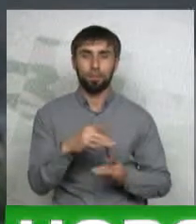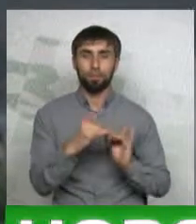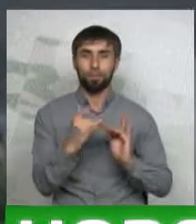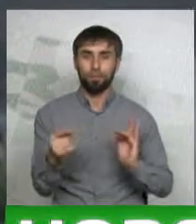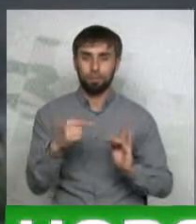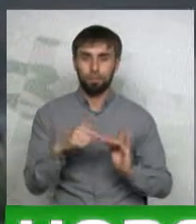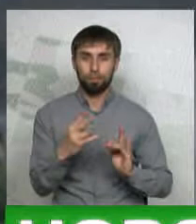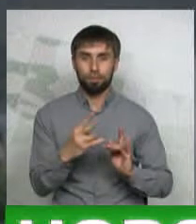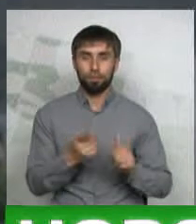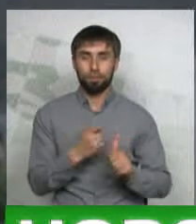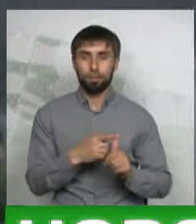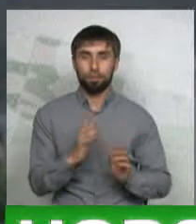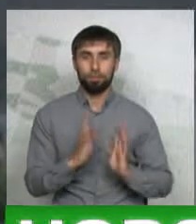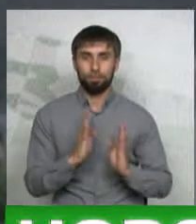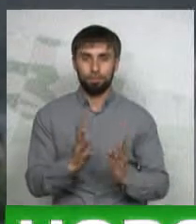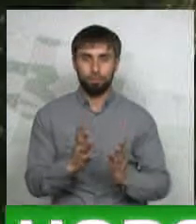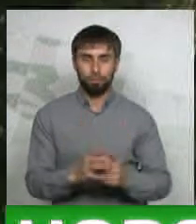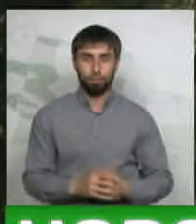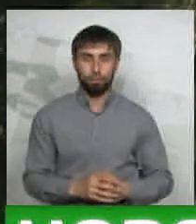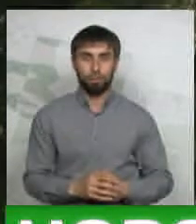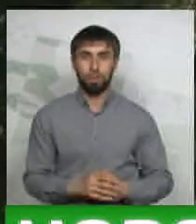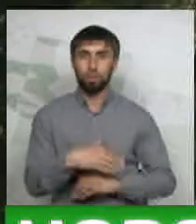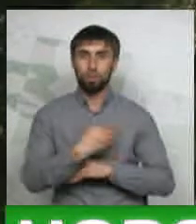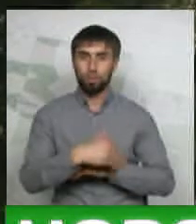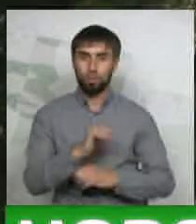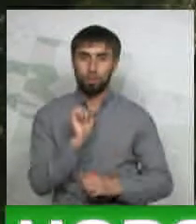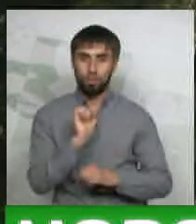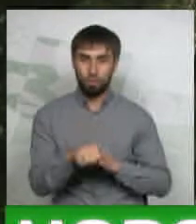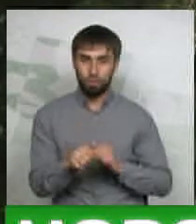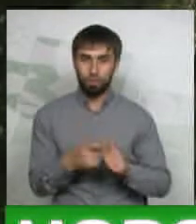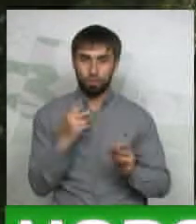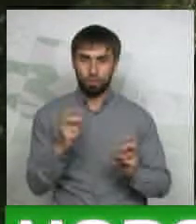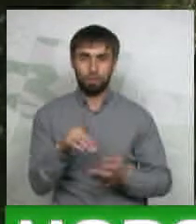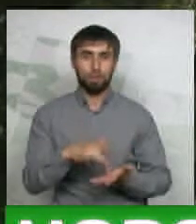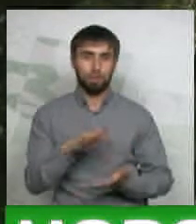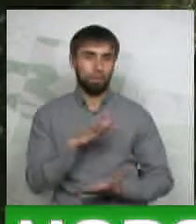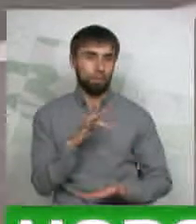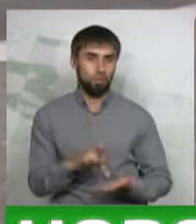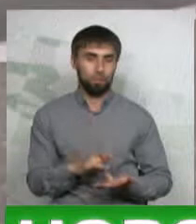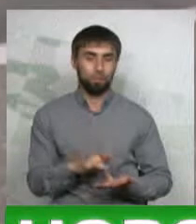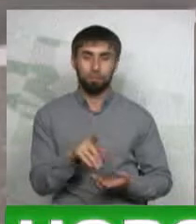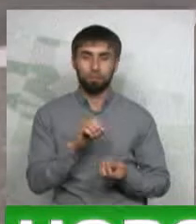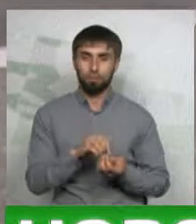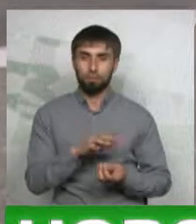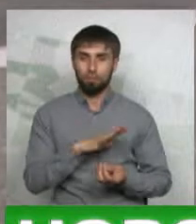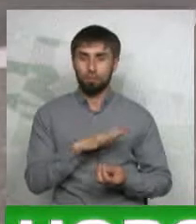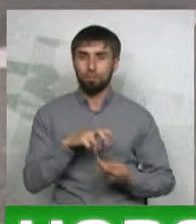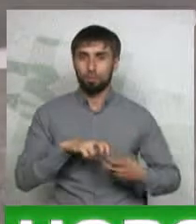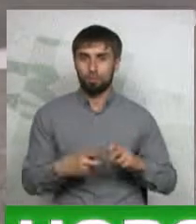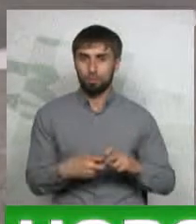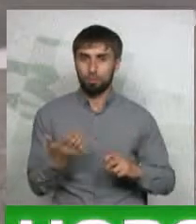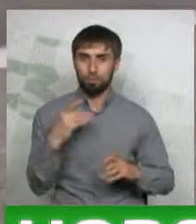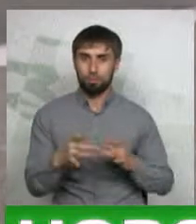день-два, будет установлено пилильное ограждение на мосту. Улица Победы – одна из центральных в городе и до сих пор являлась